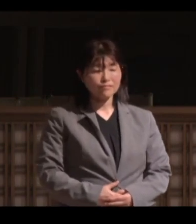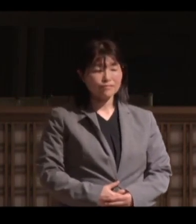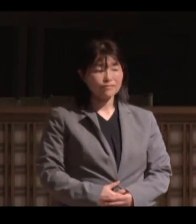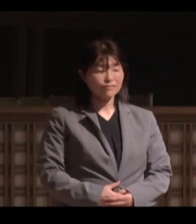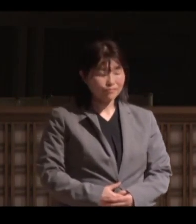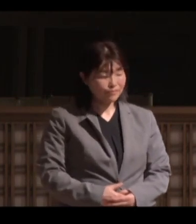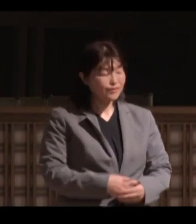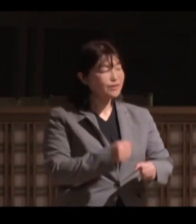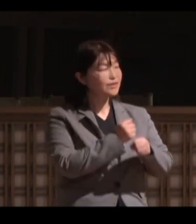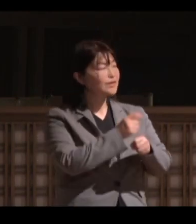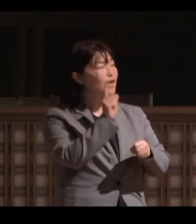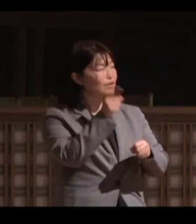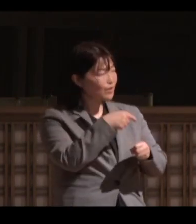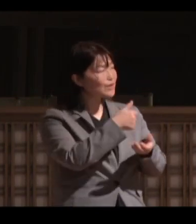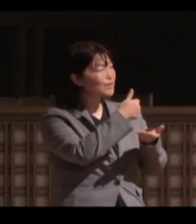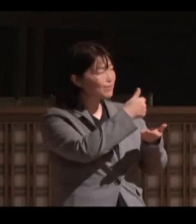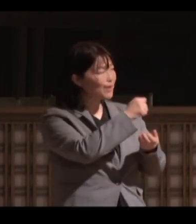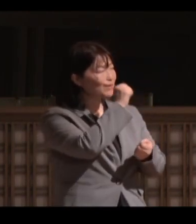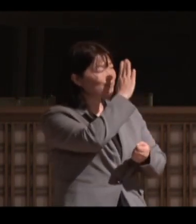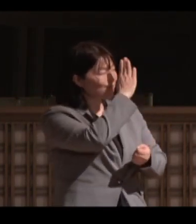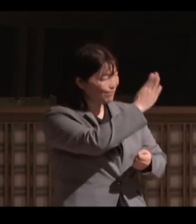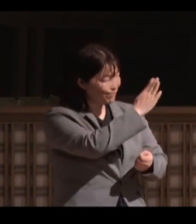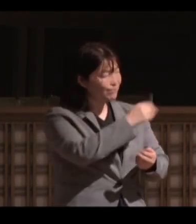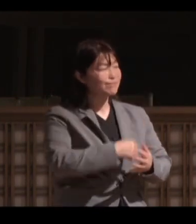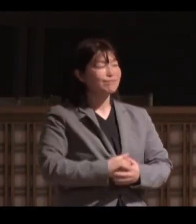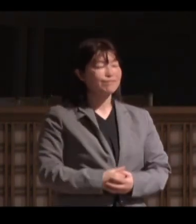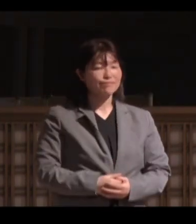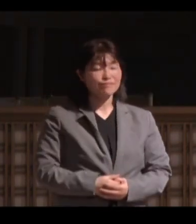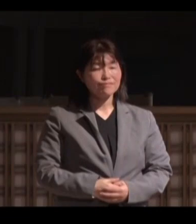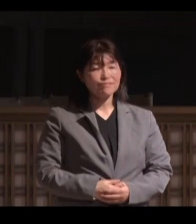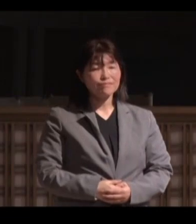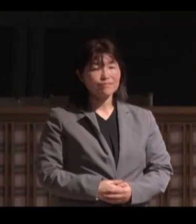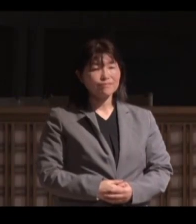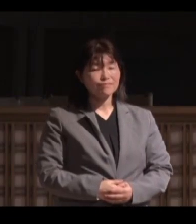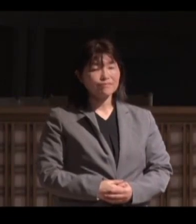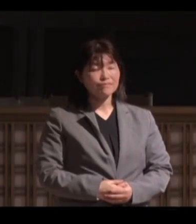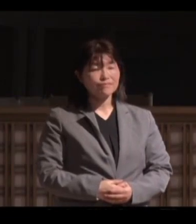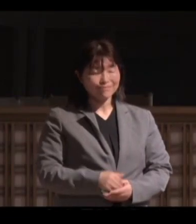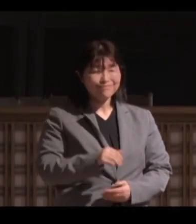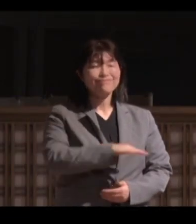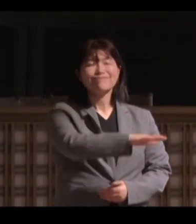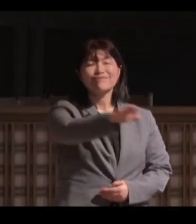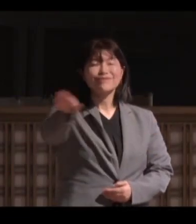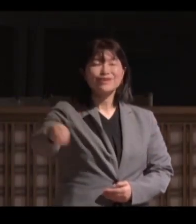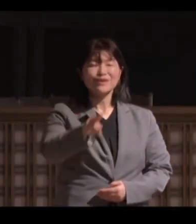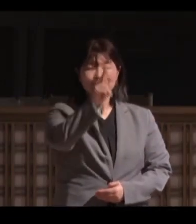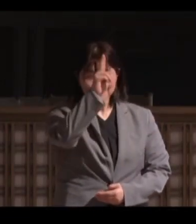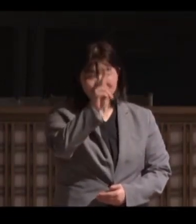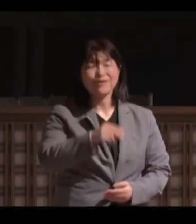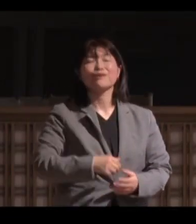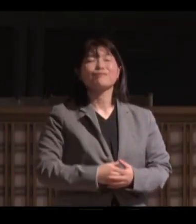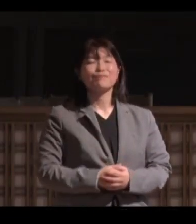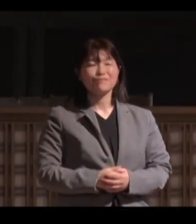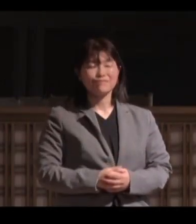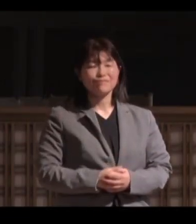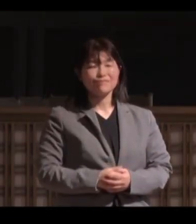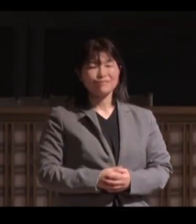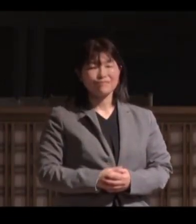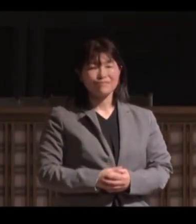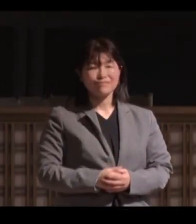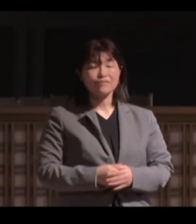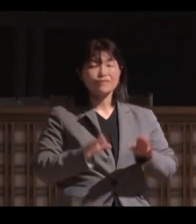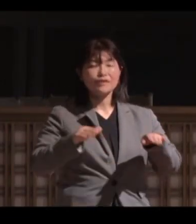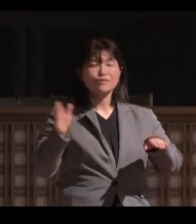佐野様それではどうぞよろしくお願いいたしますえ皆様こんにちは